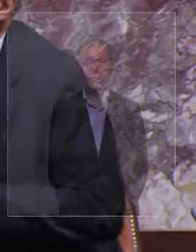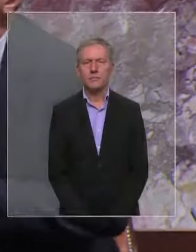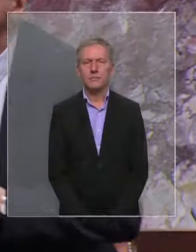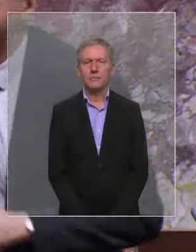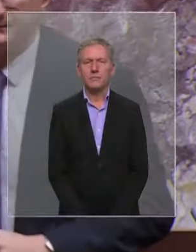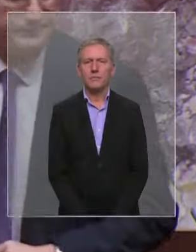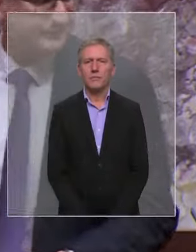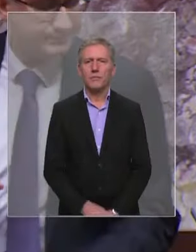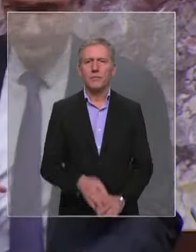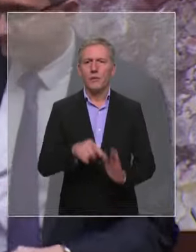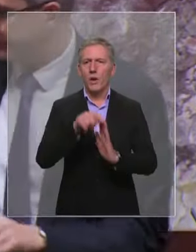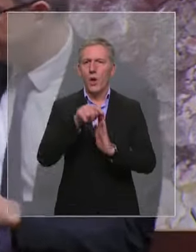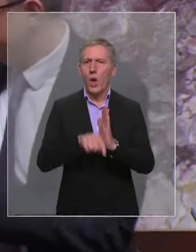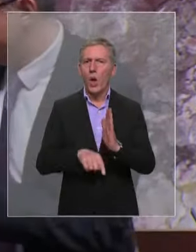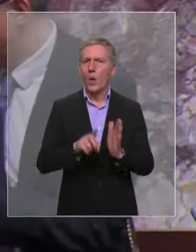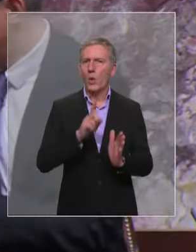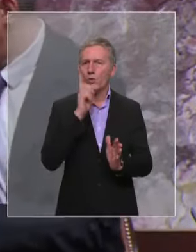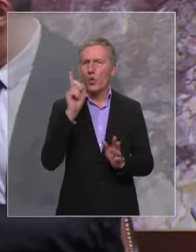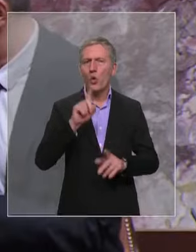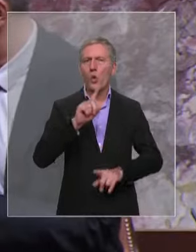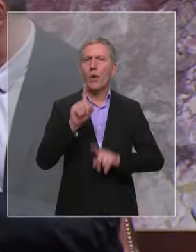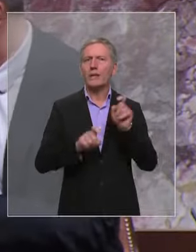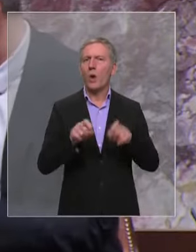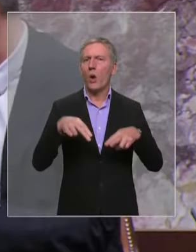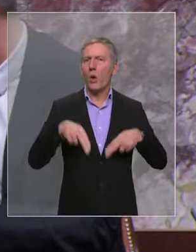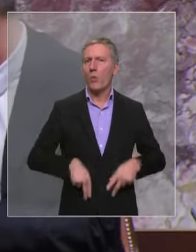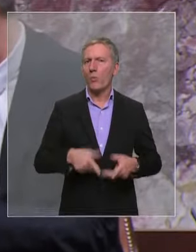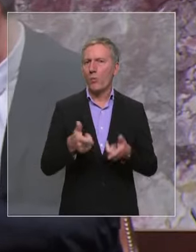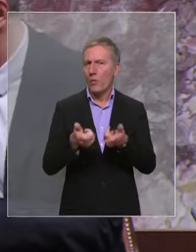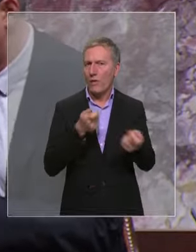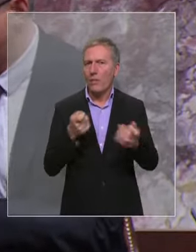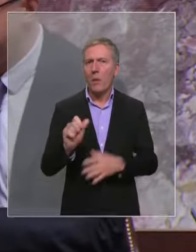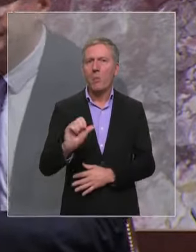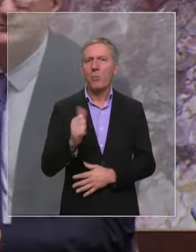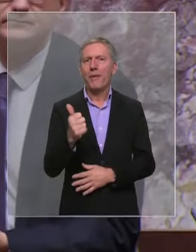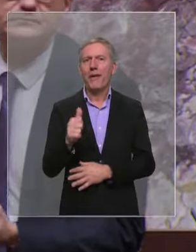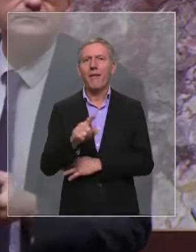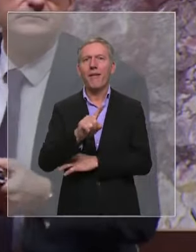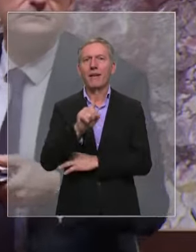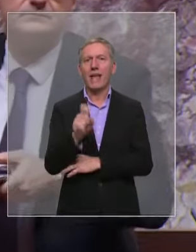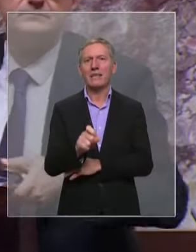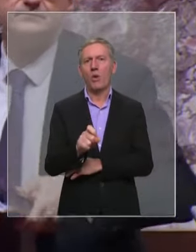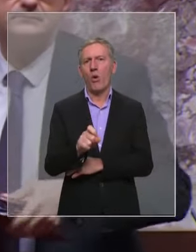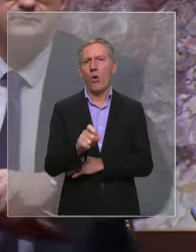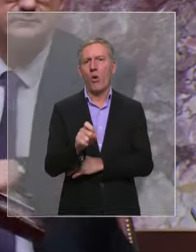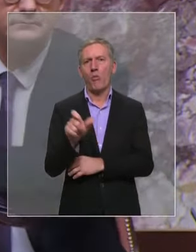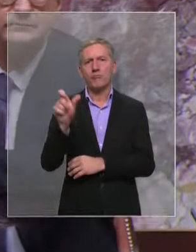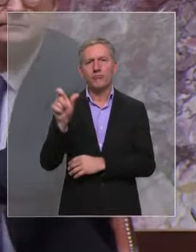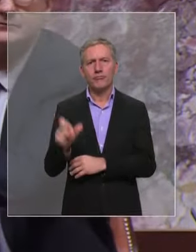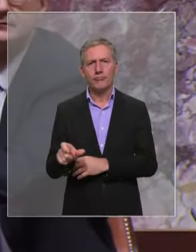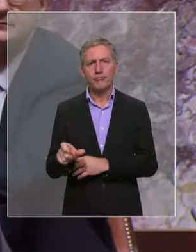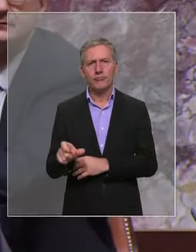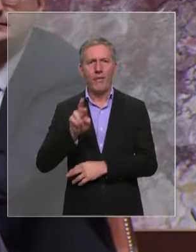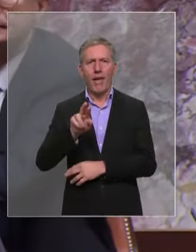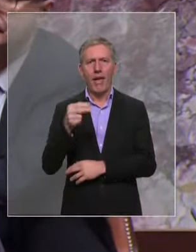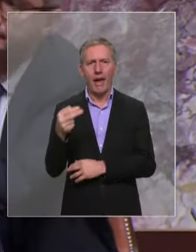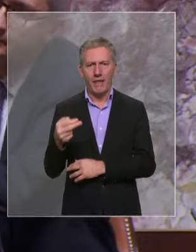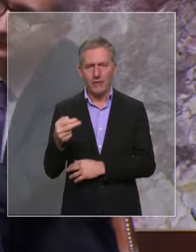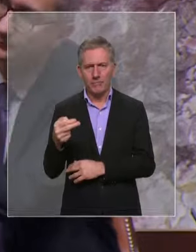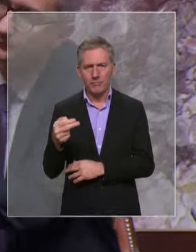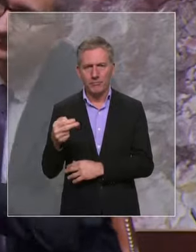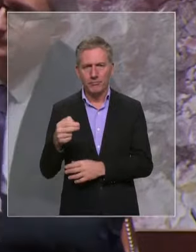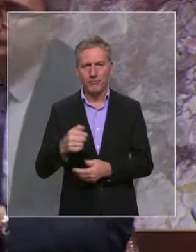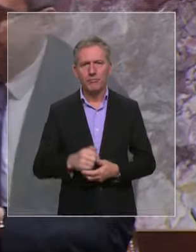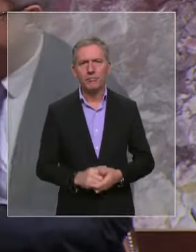L'ordre du jour appelle les questions au gouvernement. La première question va être posée par le Rassemblement